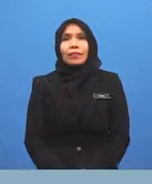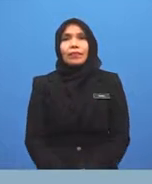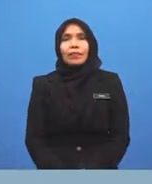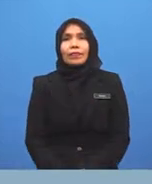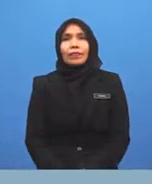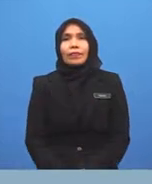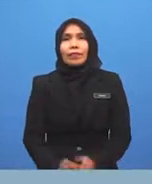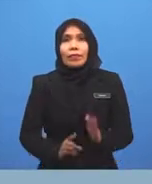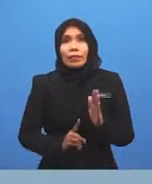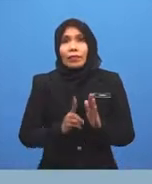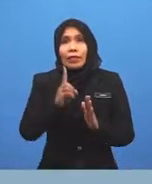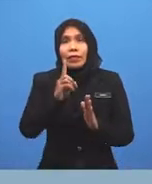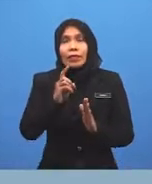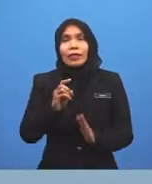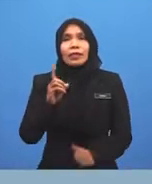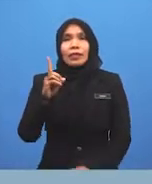adalah ke atas.